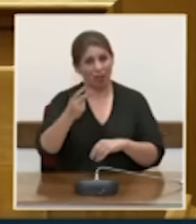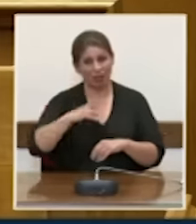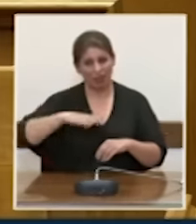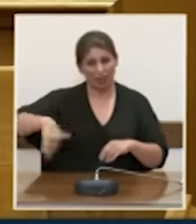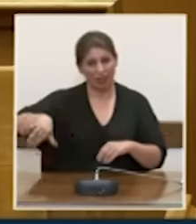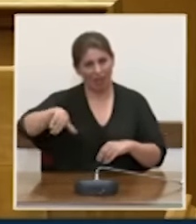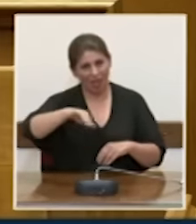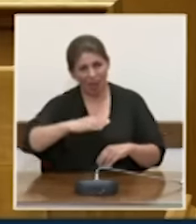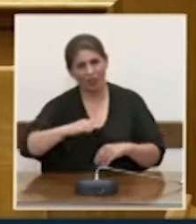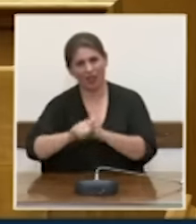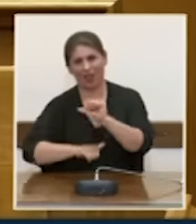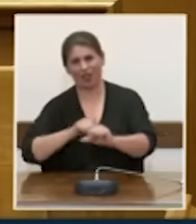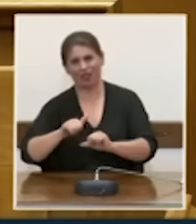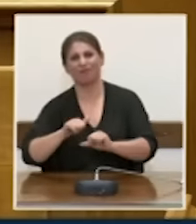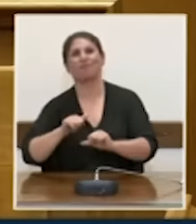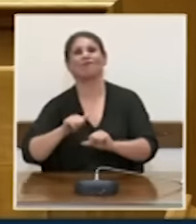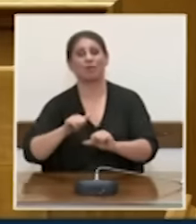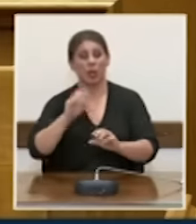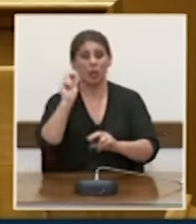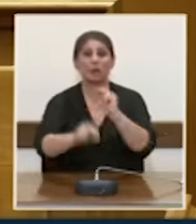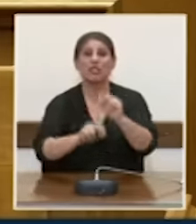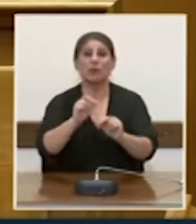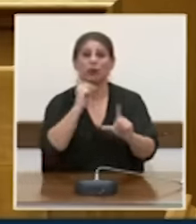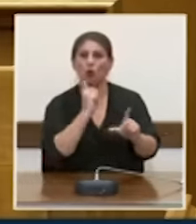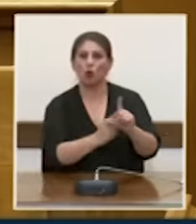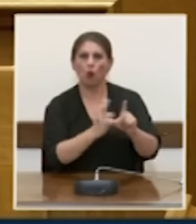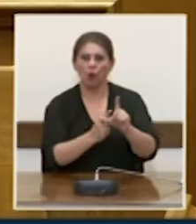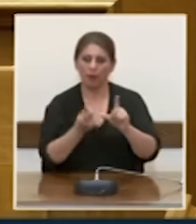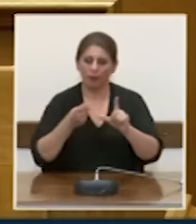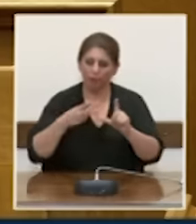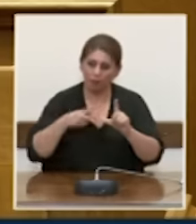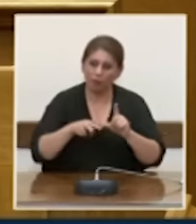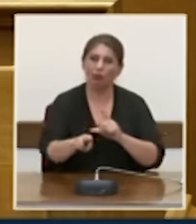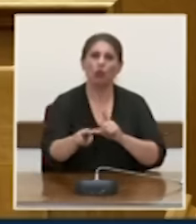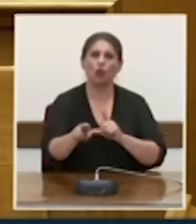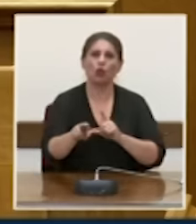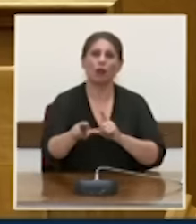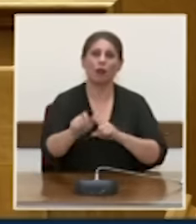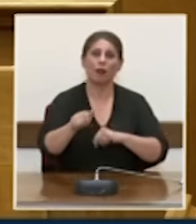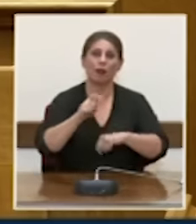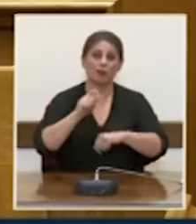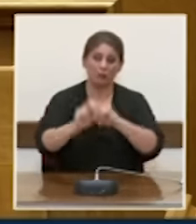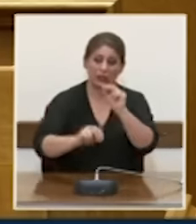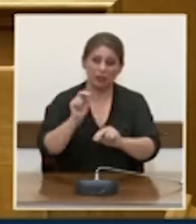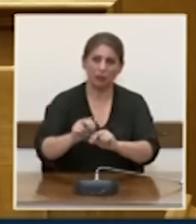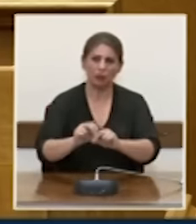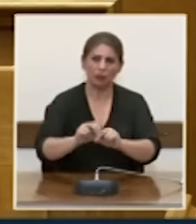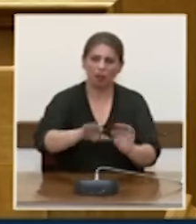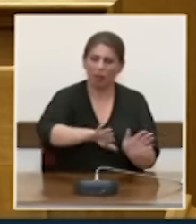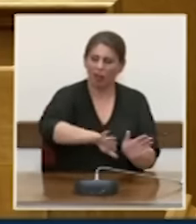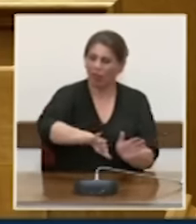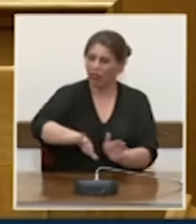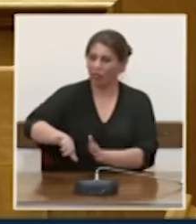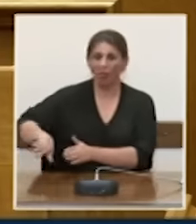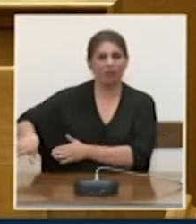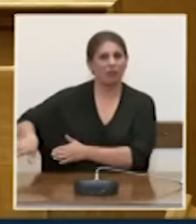μέρα. Η ψήφος στο ΚΚΕ ταυτόχρονα είναι αυτή που θα αφήσει πίσω στο περιθώριο